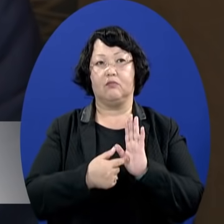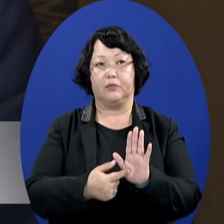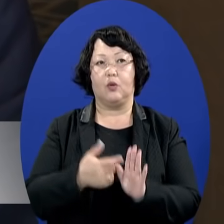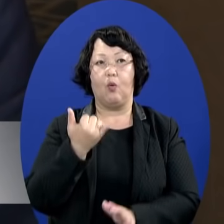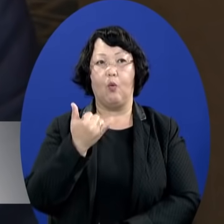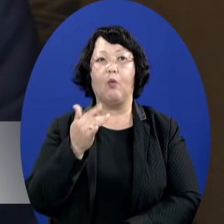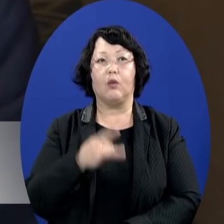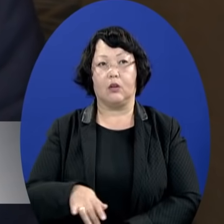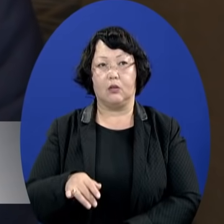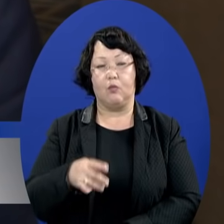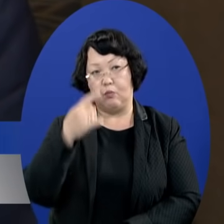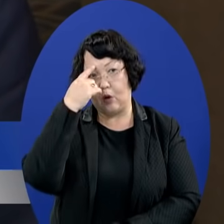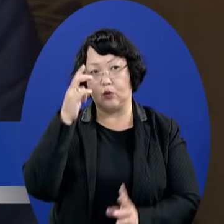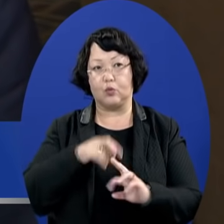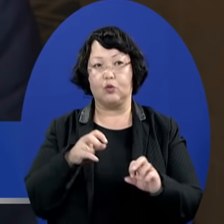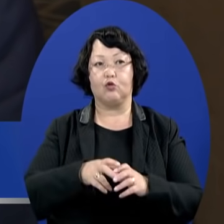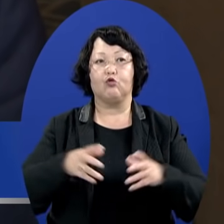Монгол судлын одоо том төв. Би